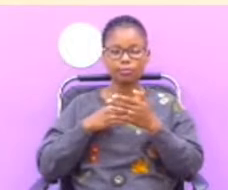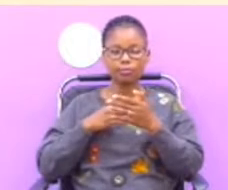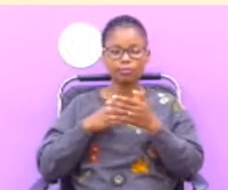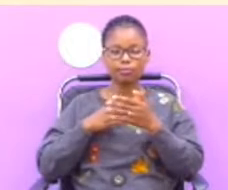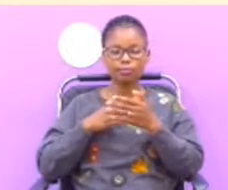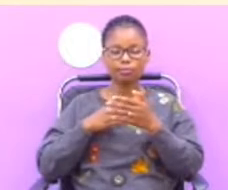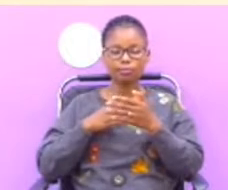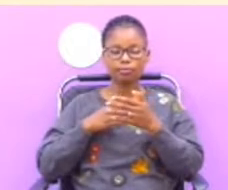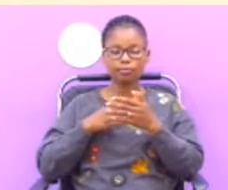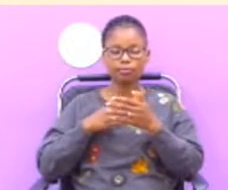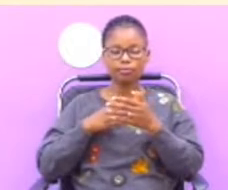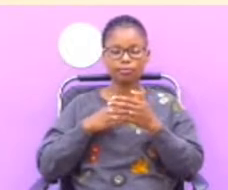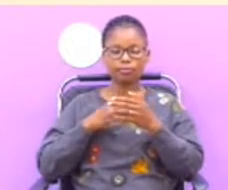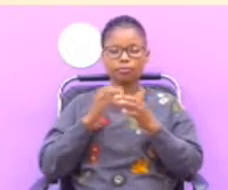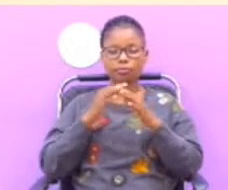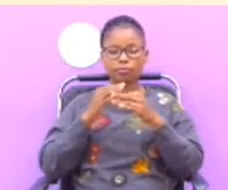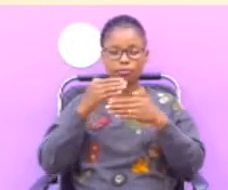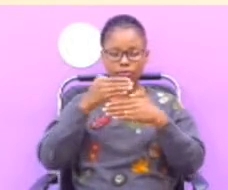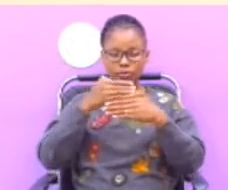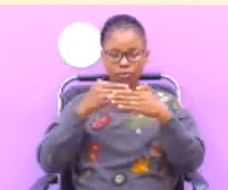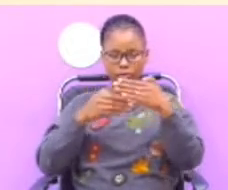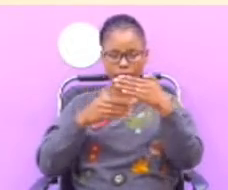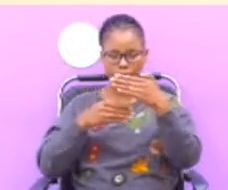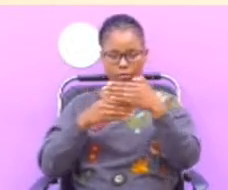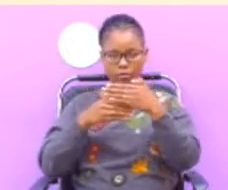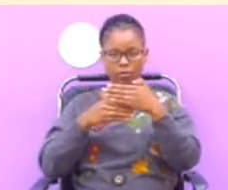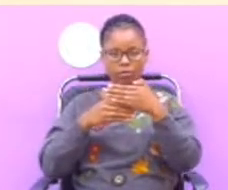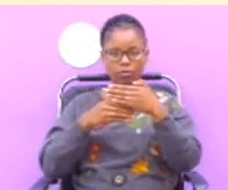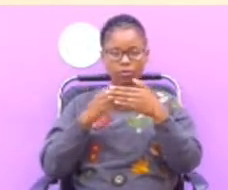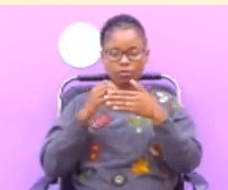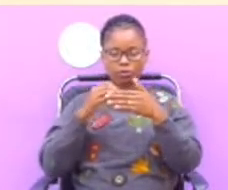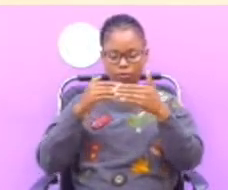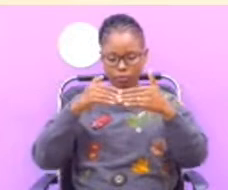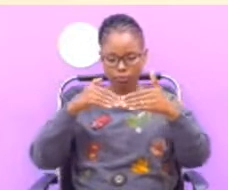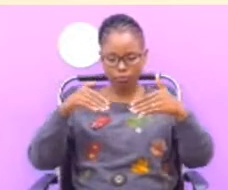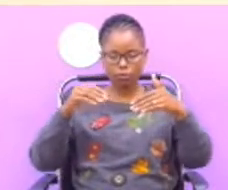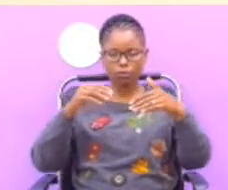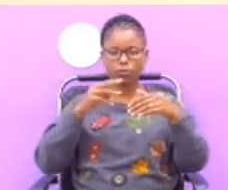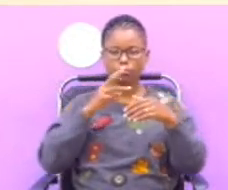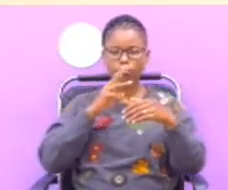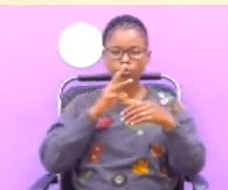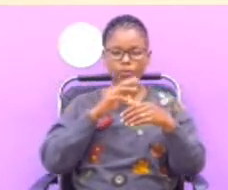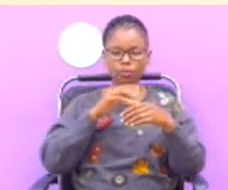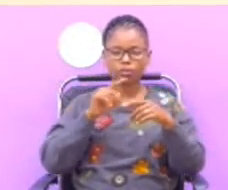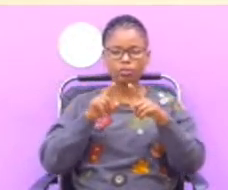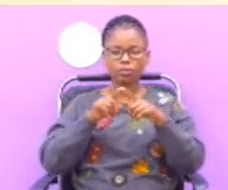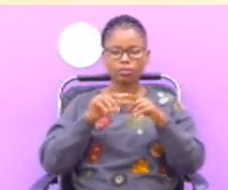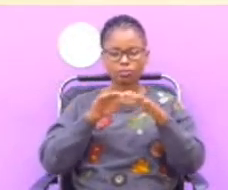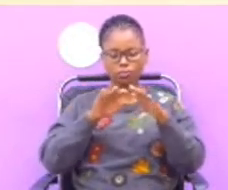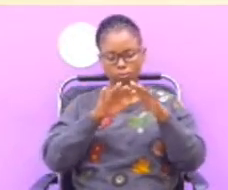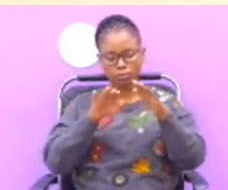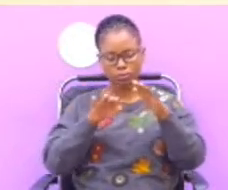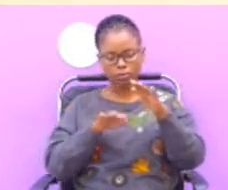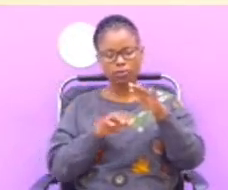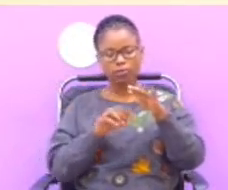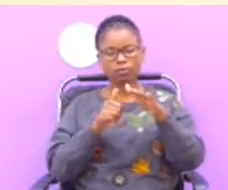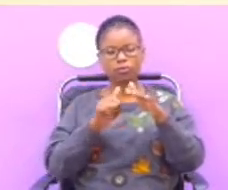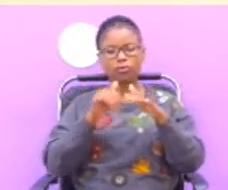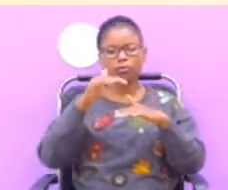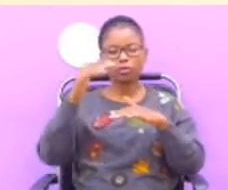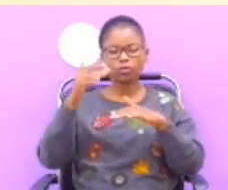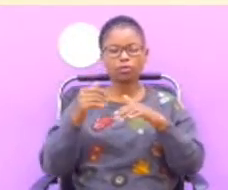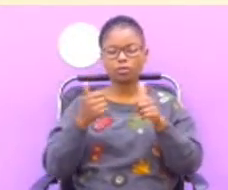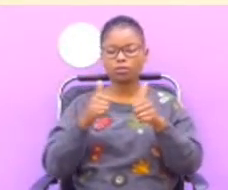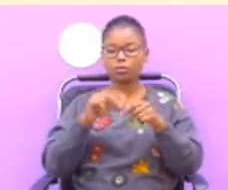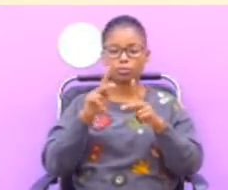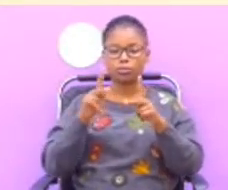Ono koro wakite maudu maku itina inikia maina itina kirumu. Na luguruwa hili mana luguruwa maina kule ya kogi.